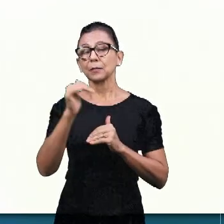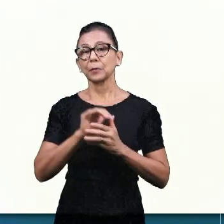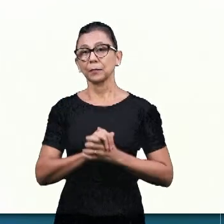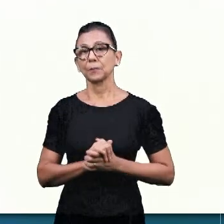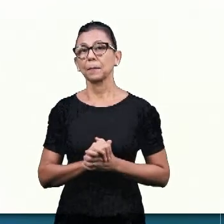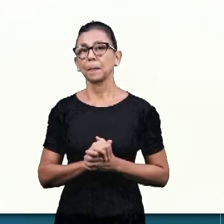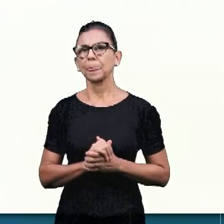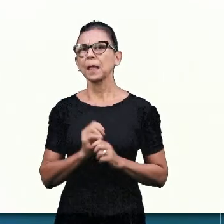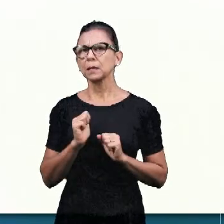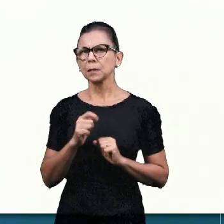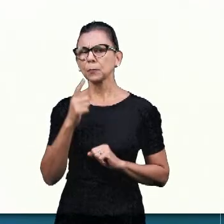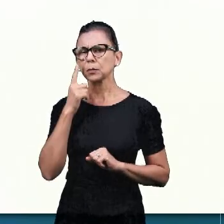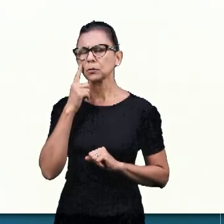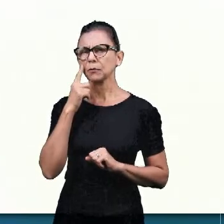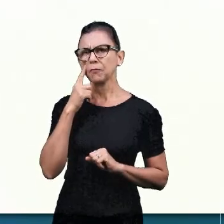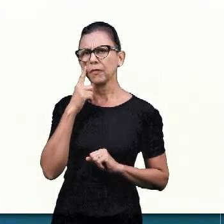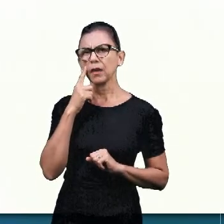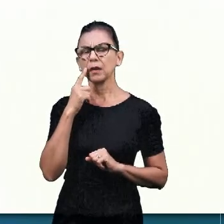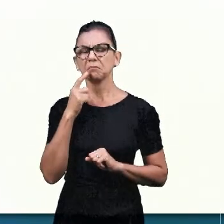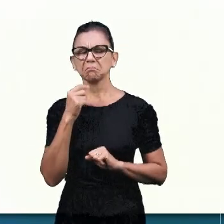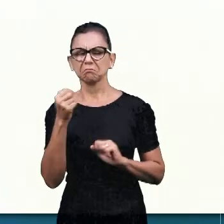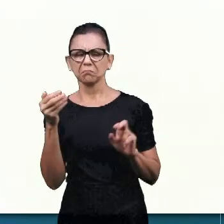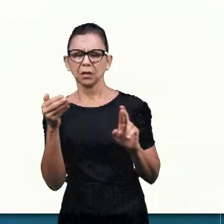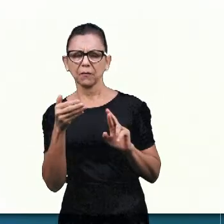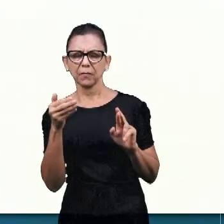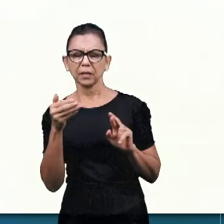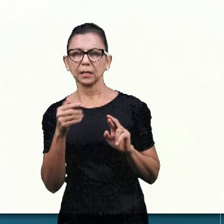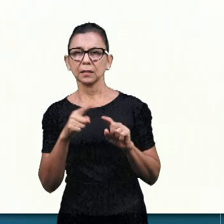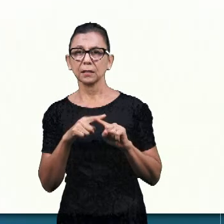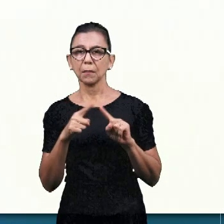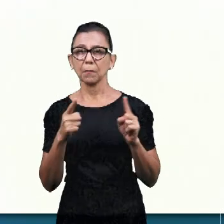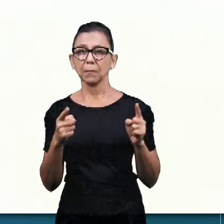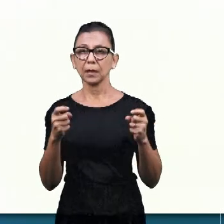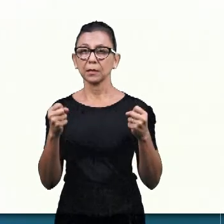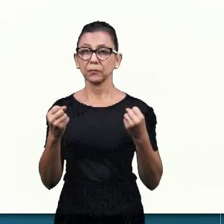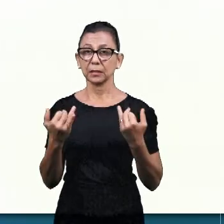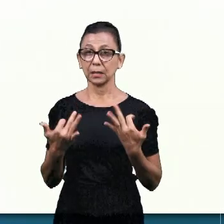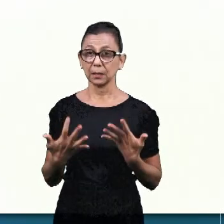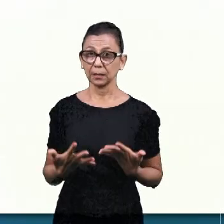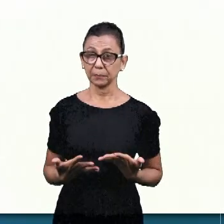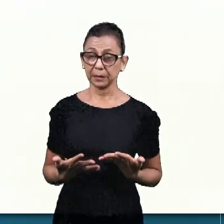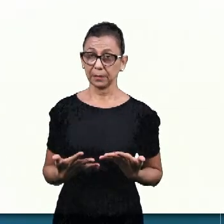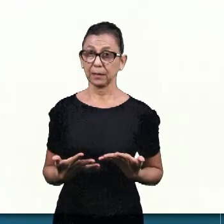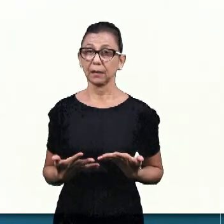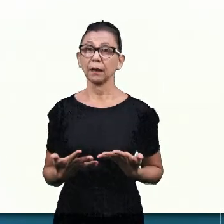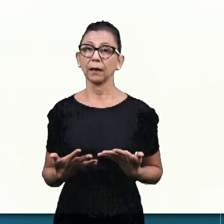comme référence, mais vous allez élargir cela à partir de la question 2.